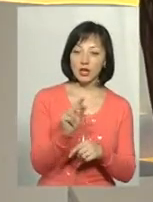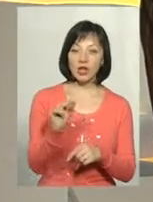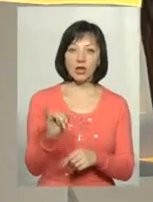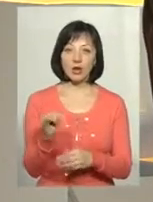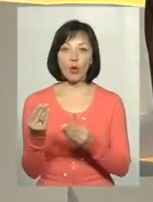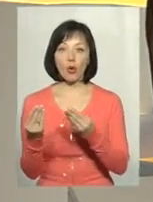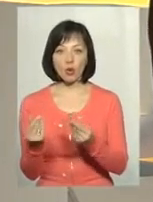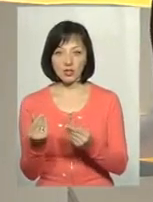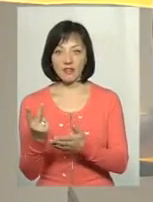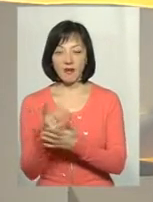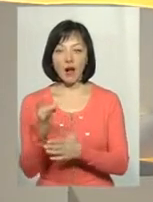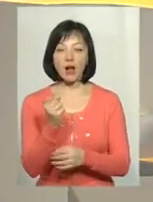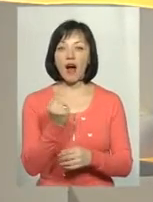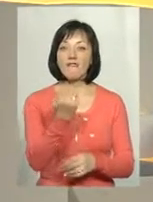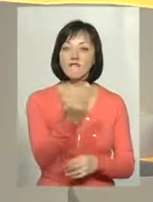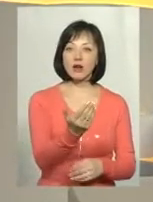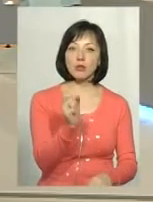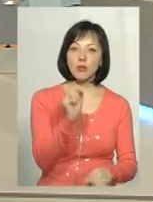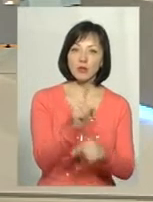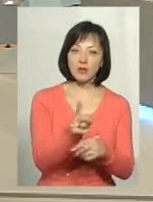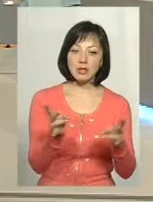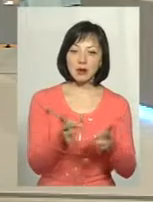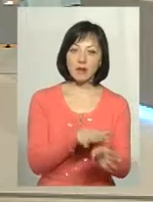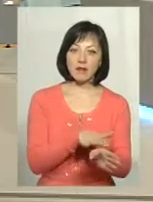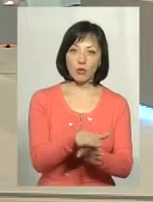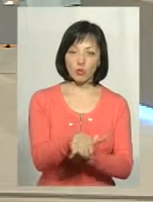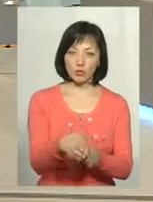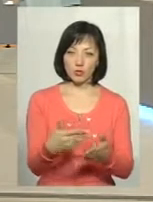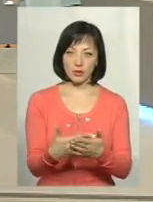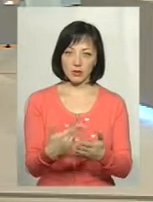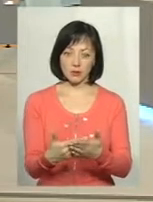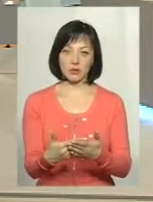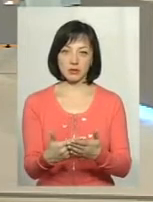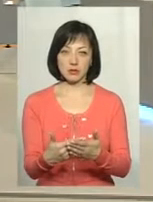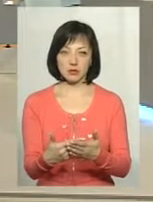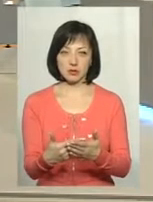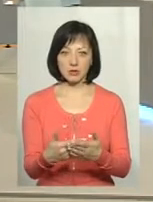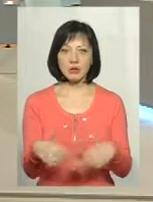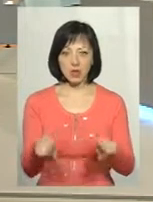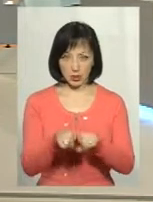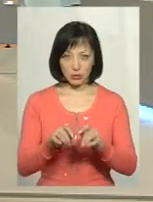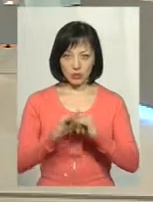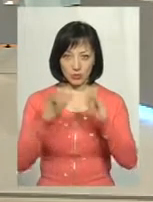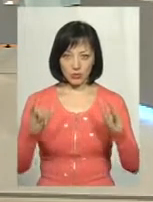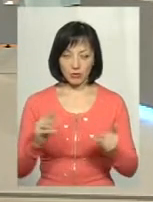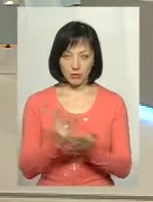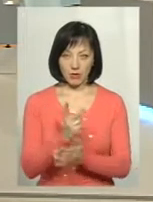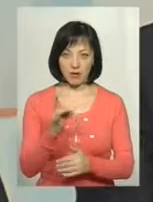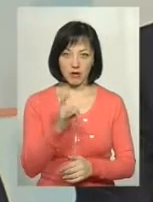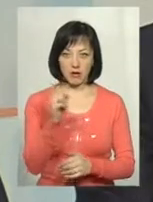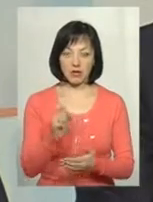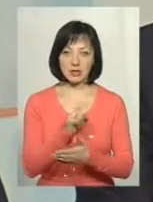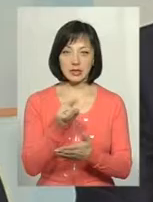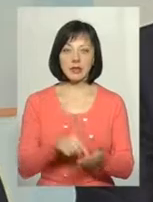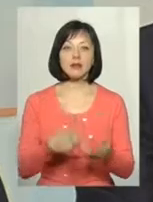вдвічі більше, а так. Повноваження, які треба забезпечити за рахунок тих коштів, їх теж зросло вдвічі? Так, зросли